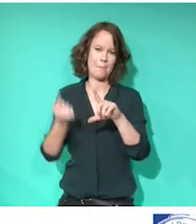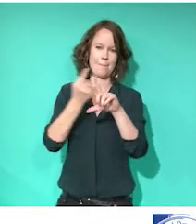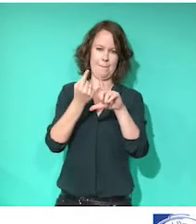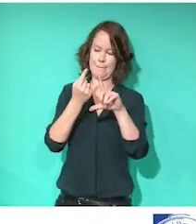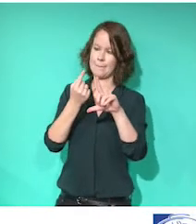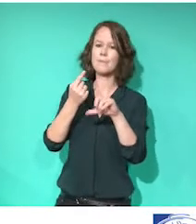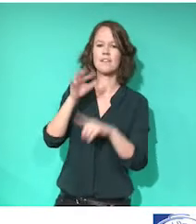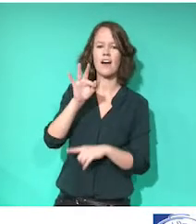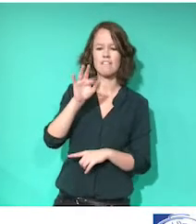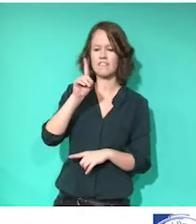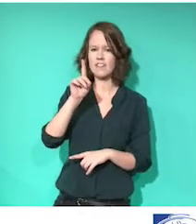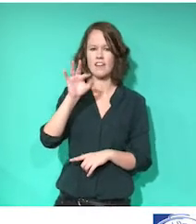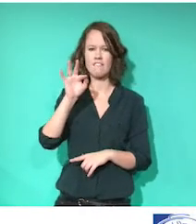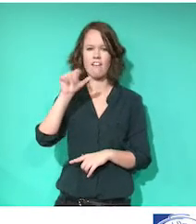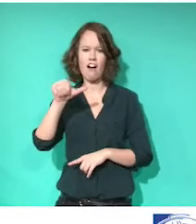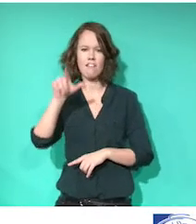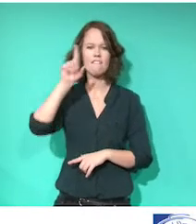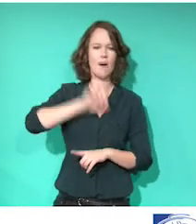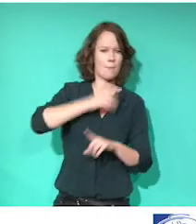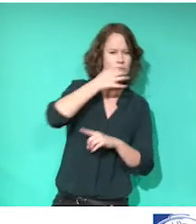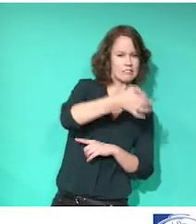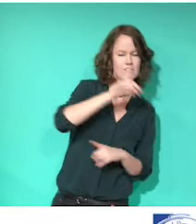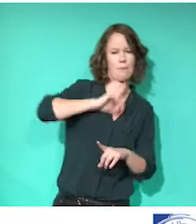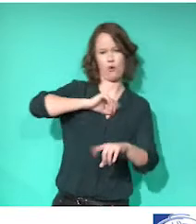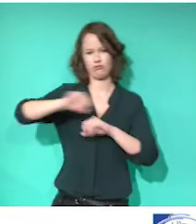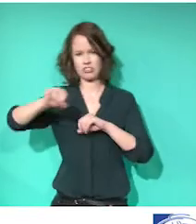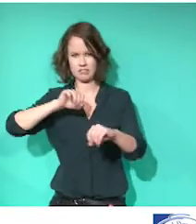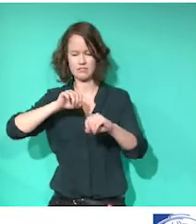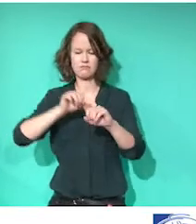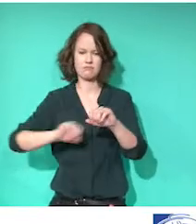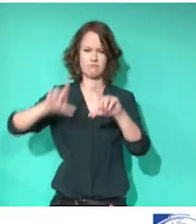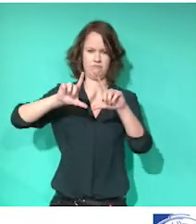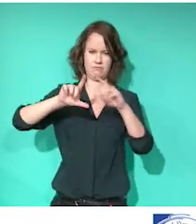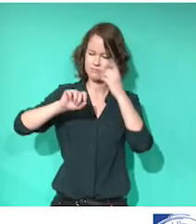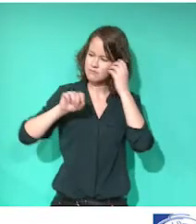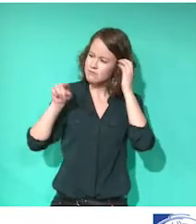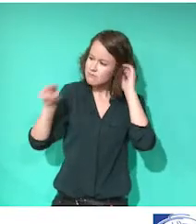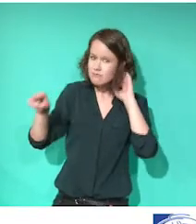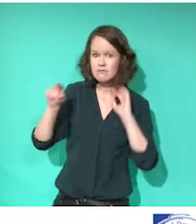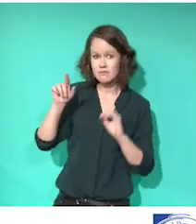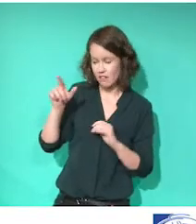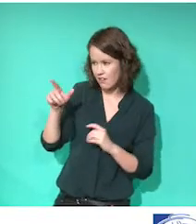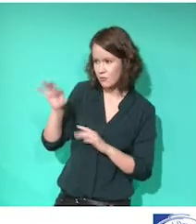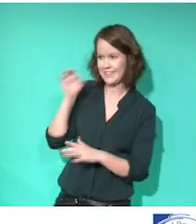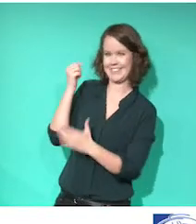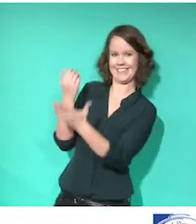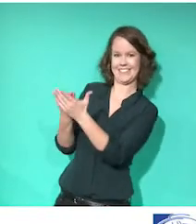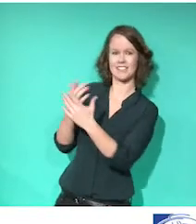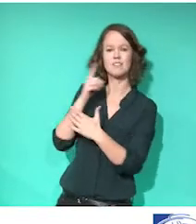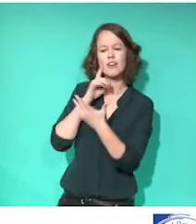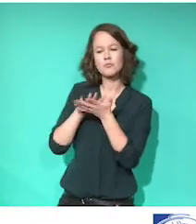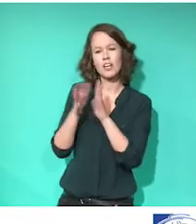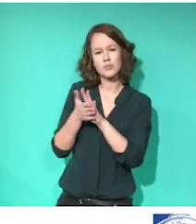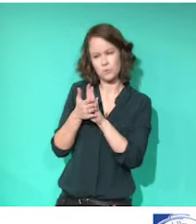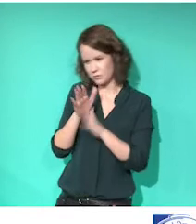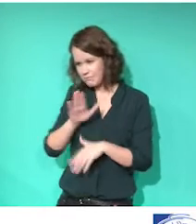marrainer FDFA, Femmes pour le dire, Femmes pour agir. Cette association réunit en priorité des femmes en situation de